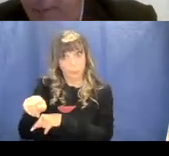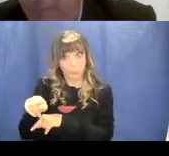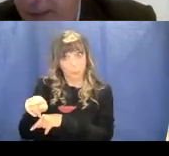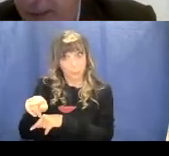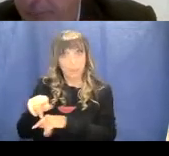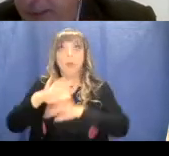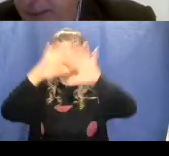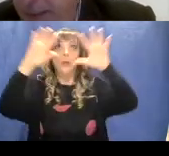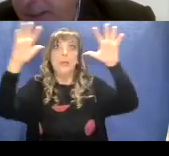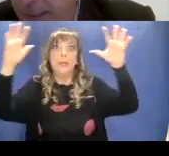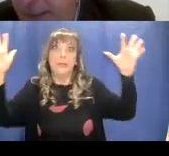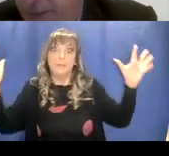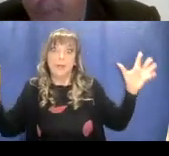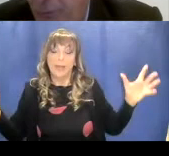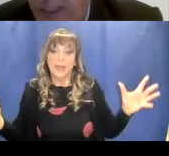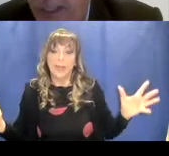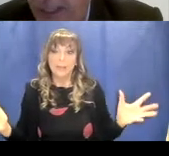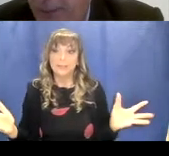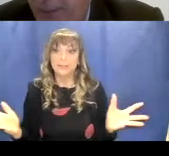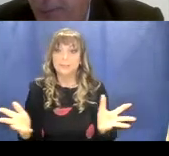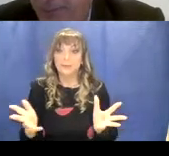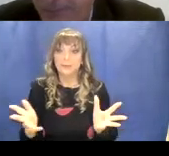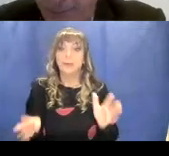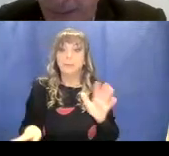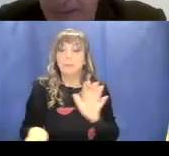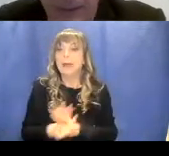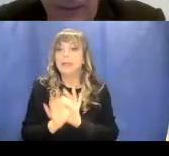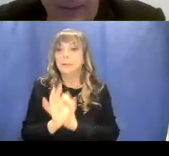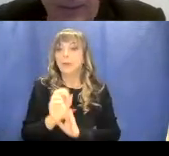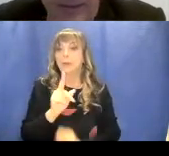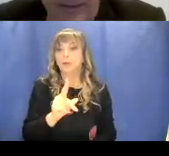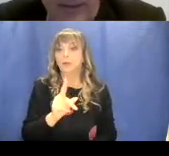fatta partire dal doe di cadro